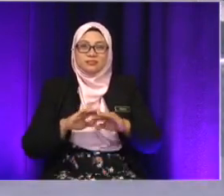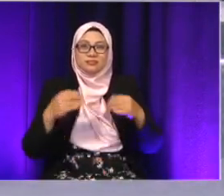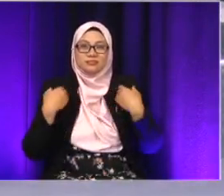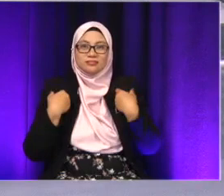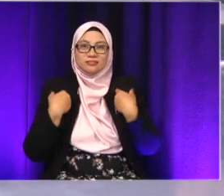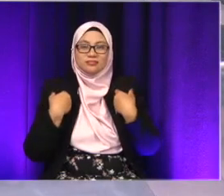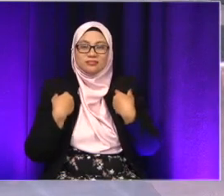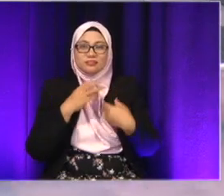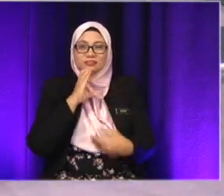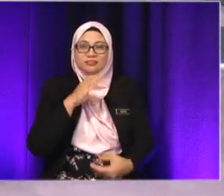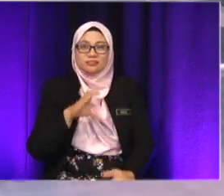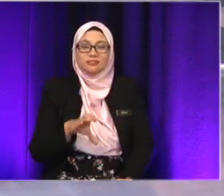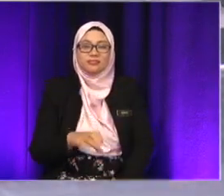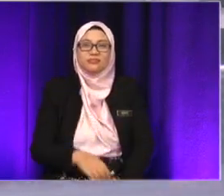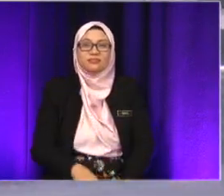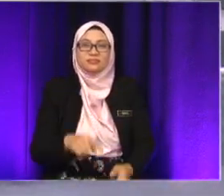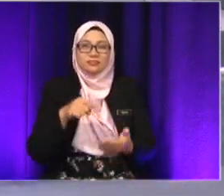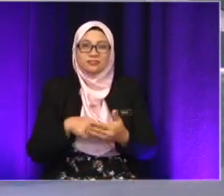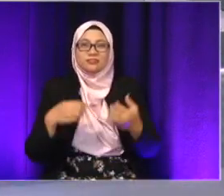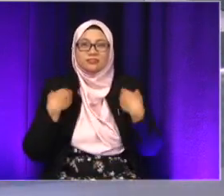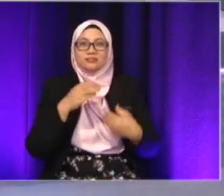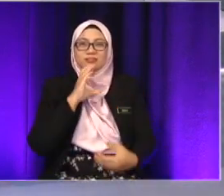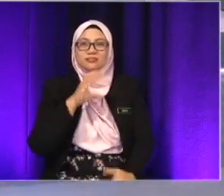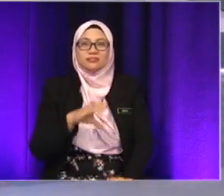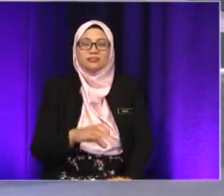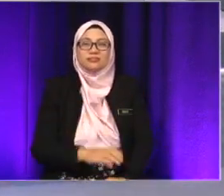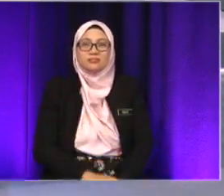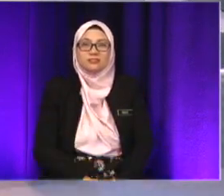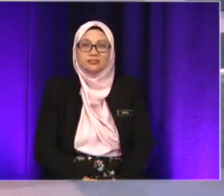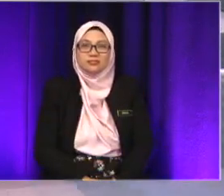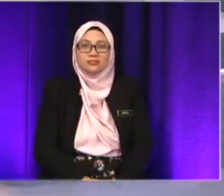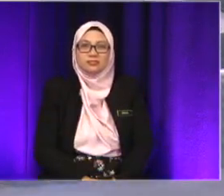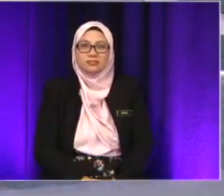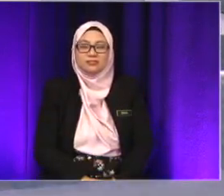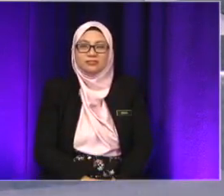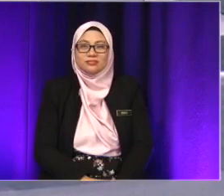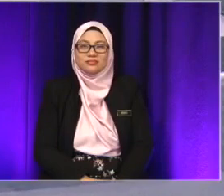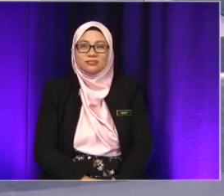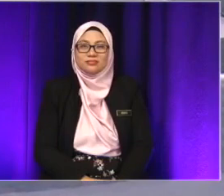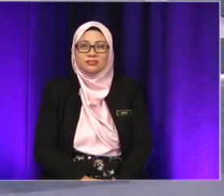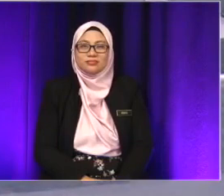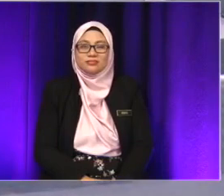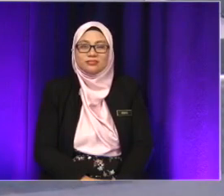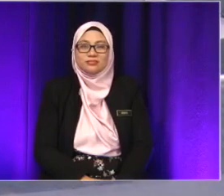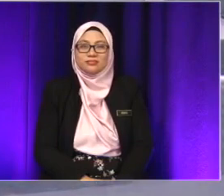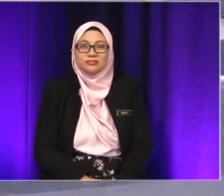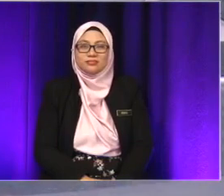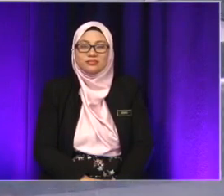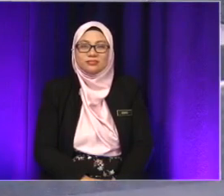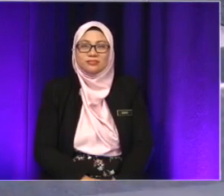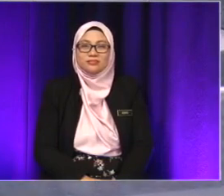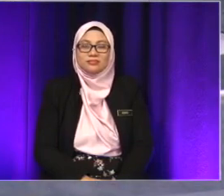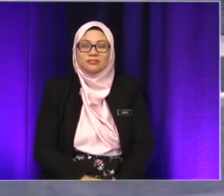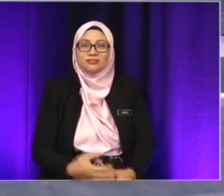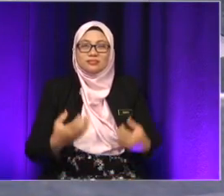cecair je. Yang ni dua-duanya ada cecair. Sebab tu kalau kita tengok ni sebagai pengetahuan umum dia ada O-ring